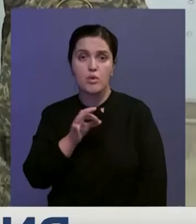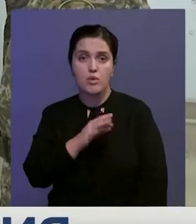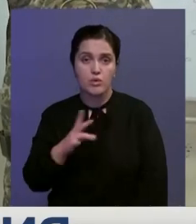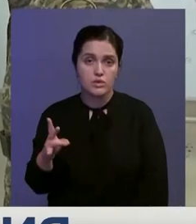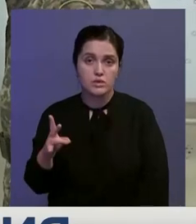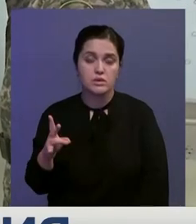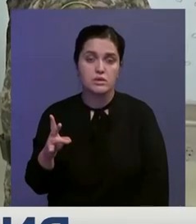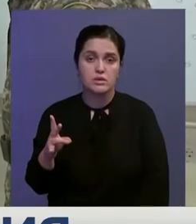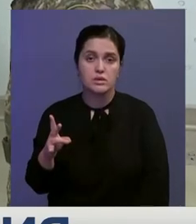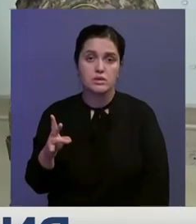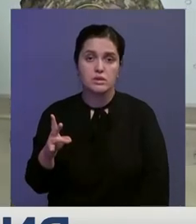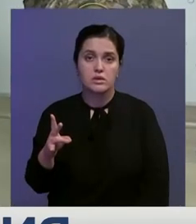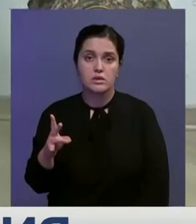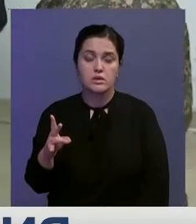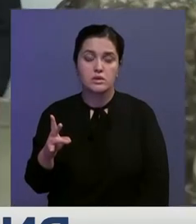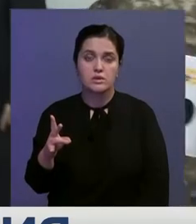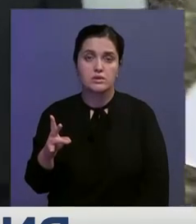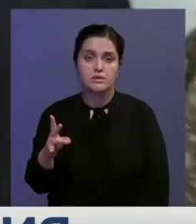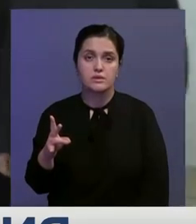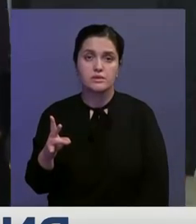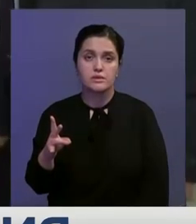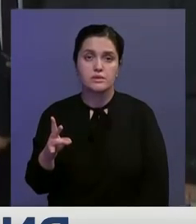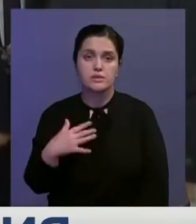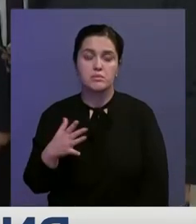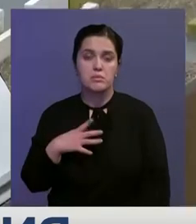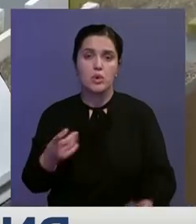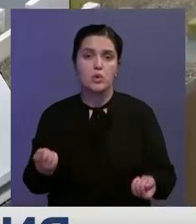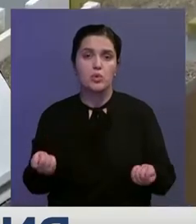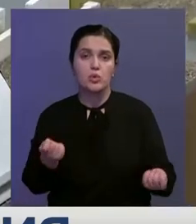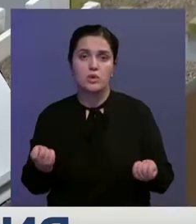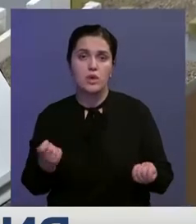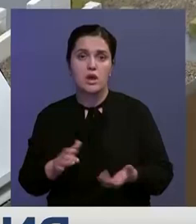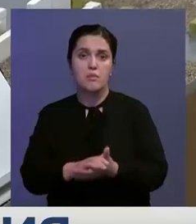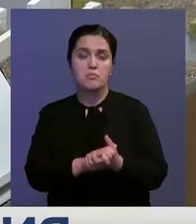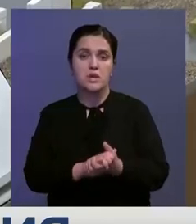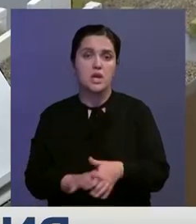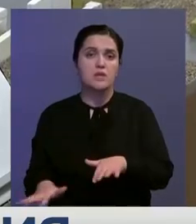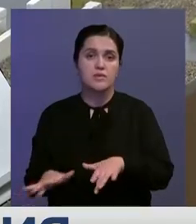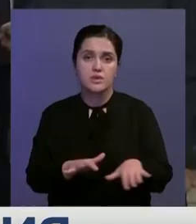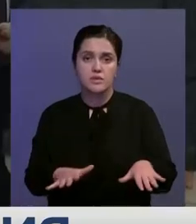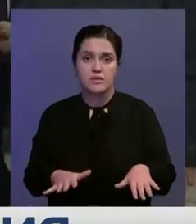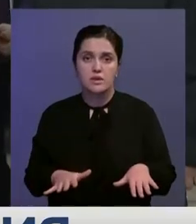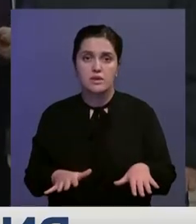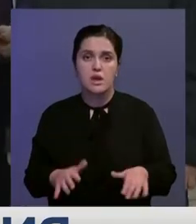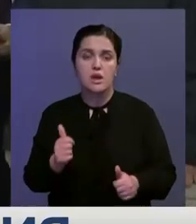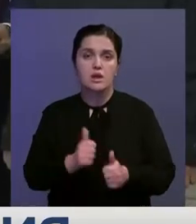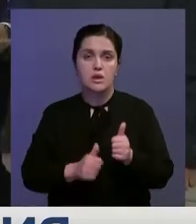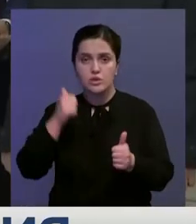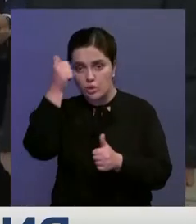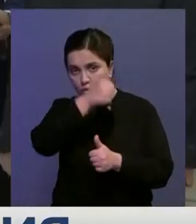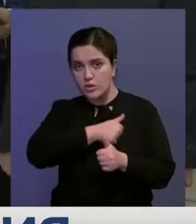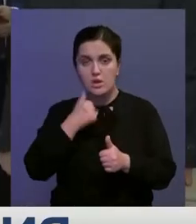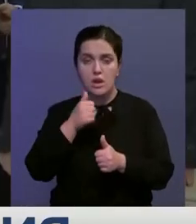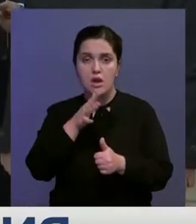Наций, естественно, я и курировал миротворцев. Там каждый год в